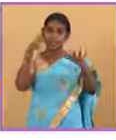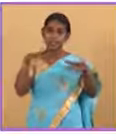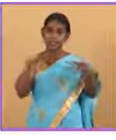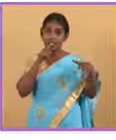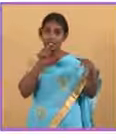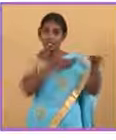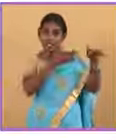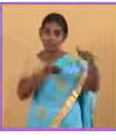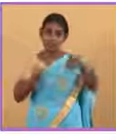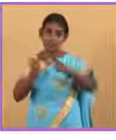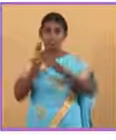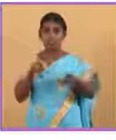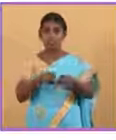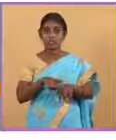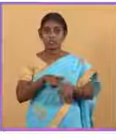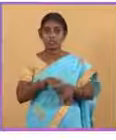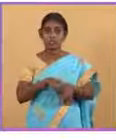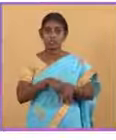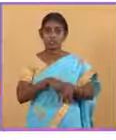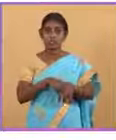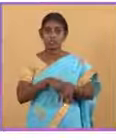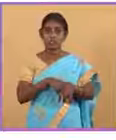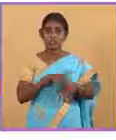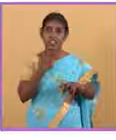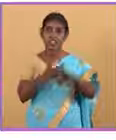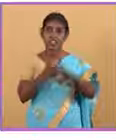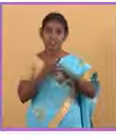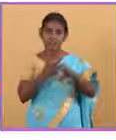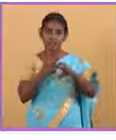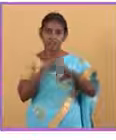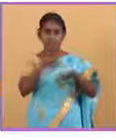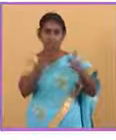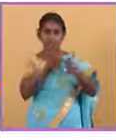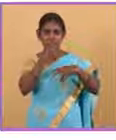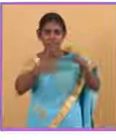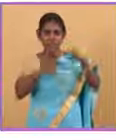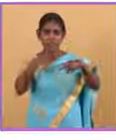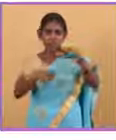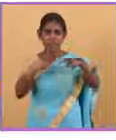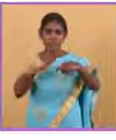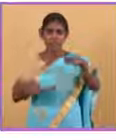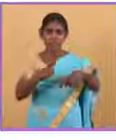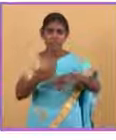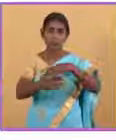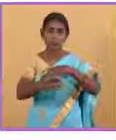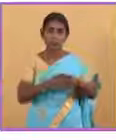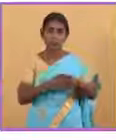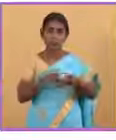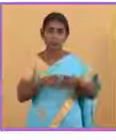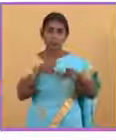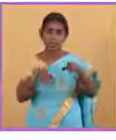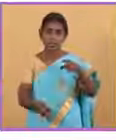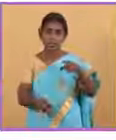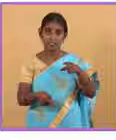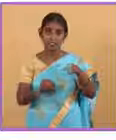வருந்து, உருண்டு வரும்போது அங்கேருந்து கற்கள்லாம் பெரிய பெரிய கற்கள் கூட உருண்டு வருது. அந்த உருண்டு வரக்கூடிய கற்கள் கீழே வரும்போது